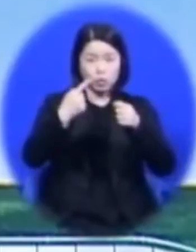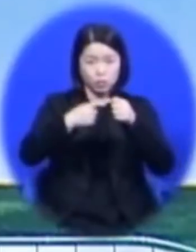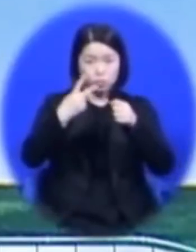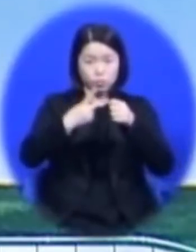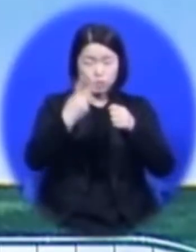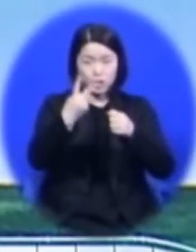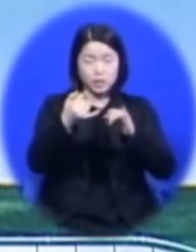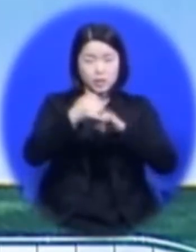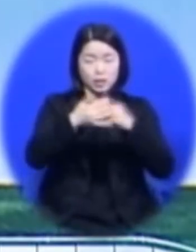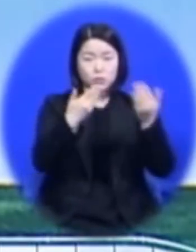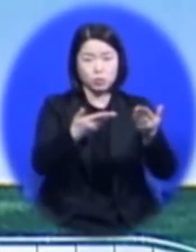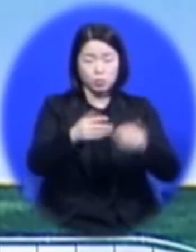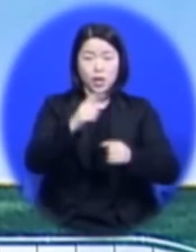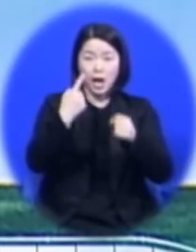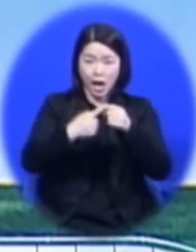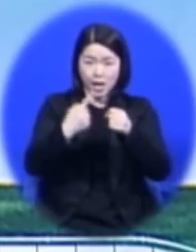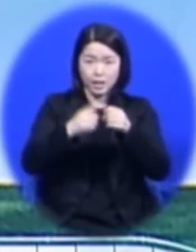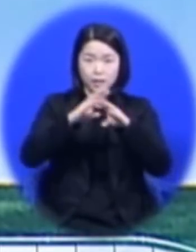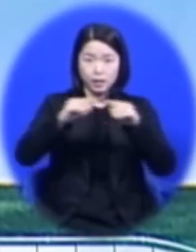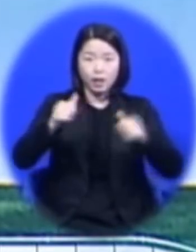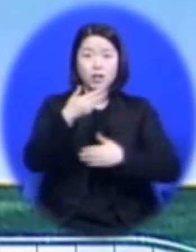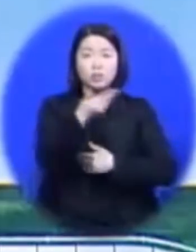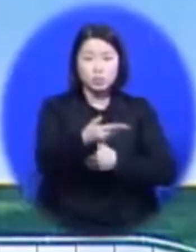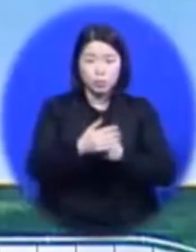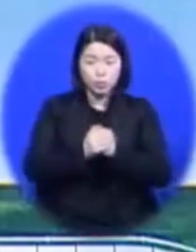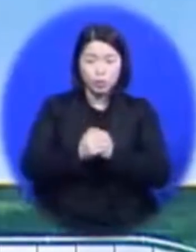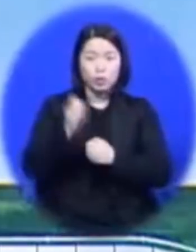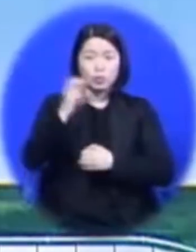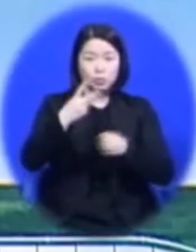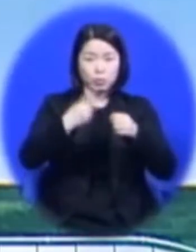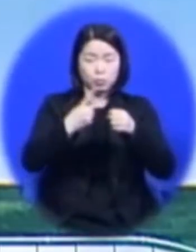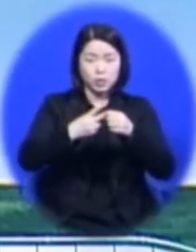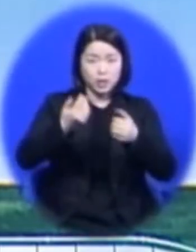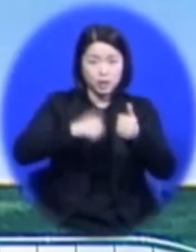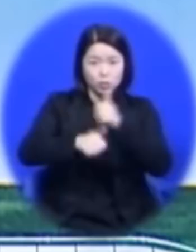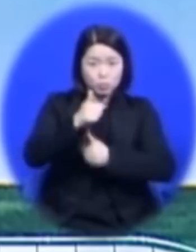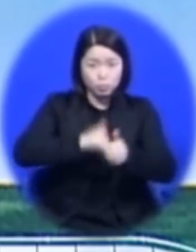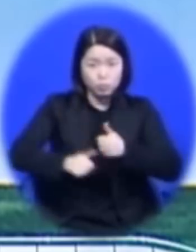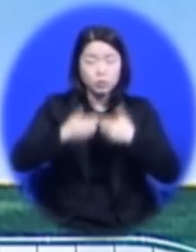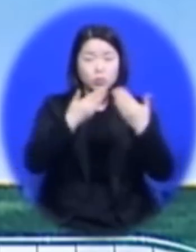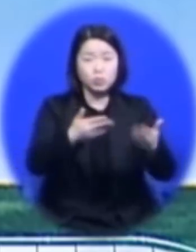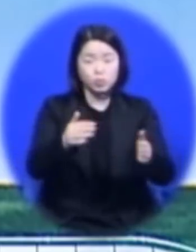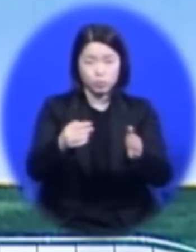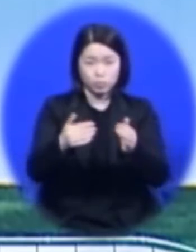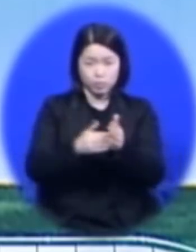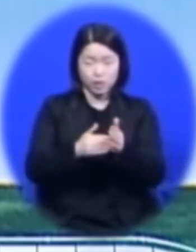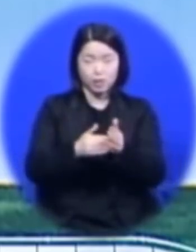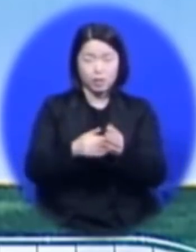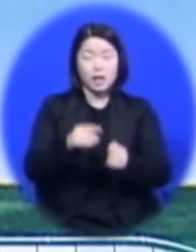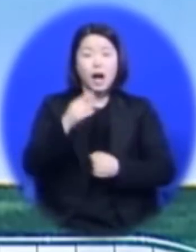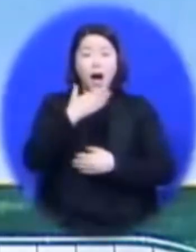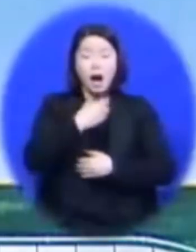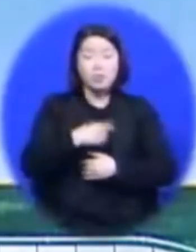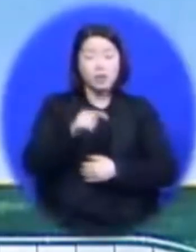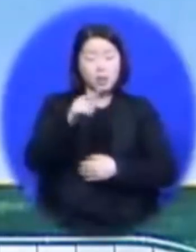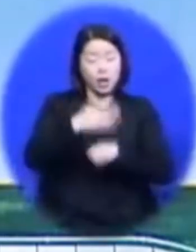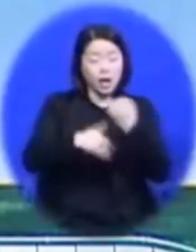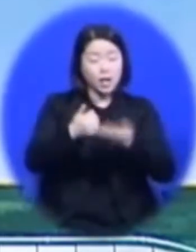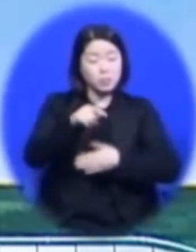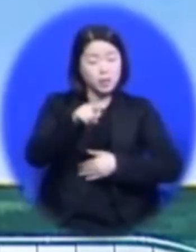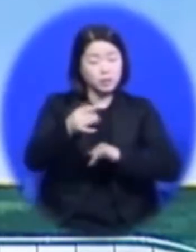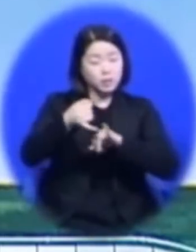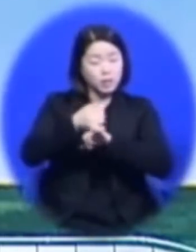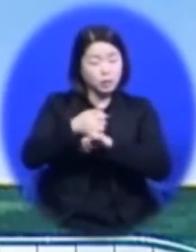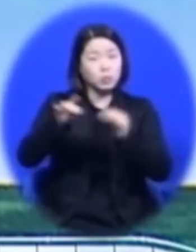하나는 땅을 주시겠다고 또 하나는 후손을 주시겠다는 아브라함은 하나님의 그 약속을